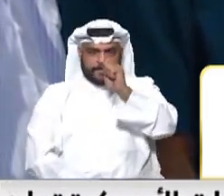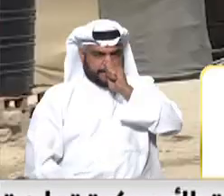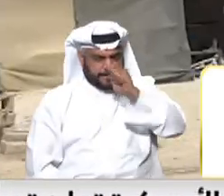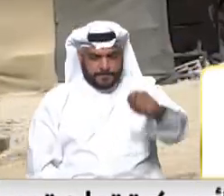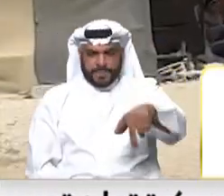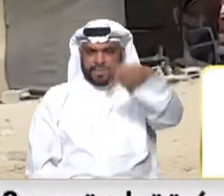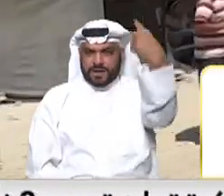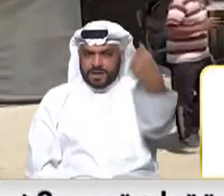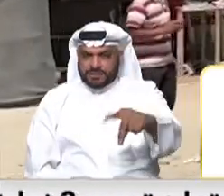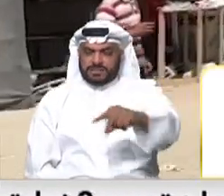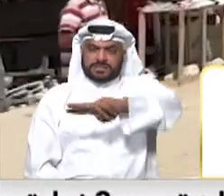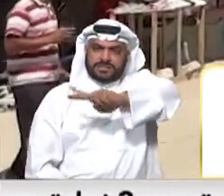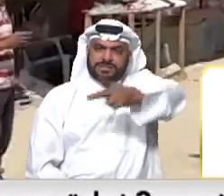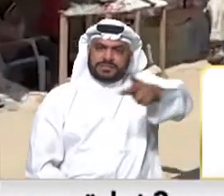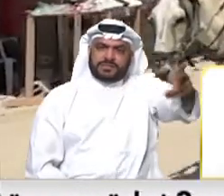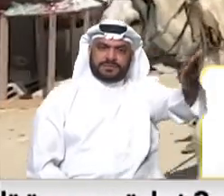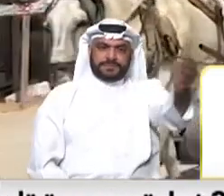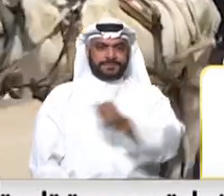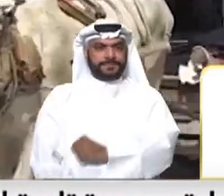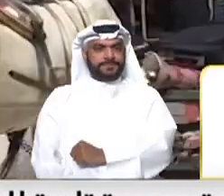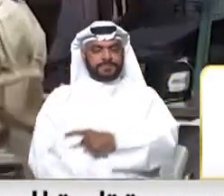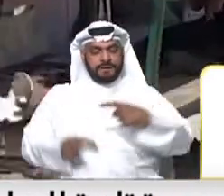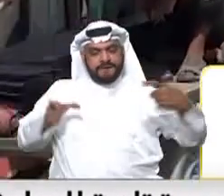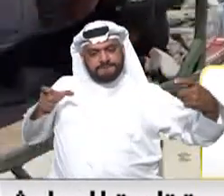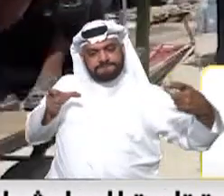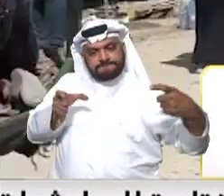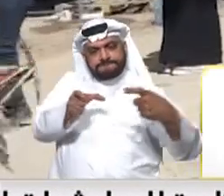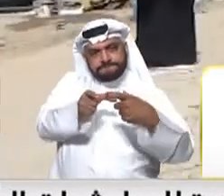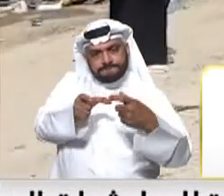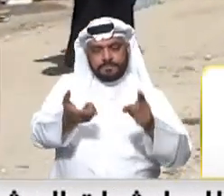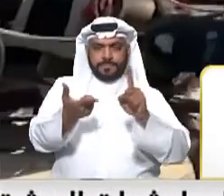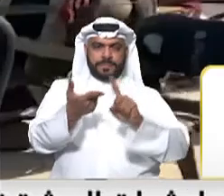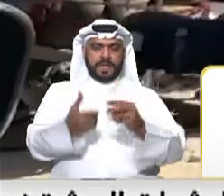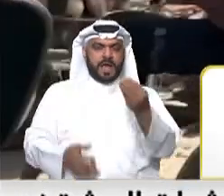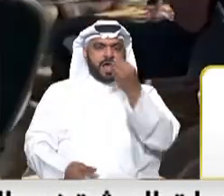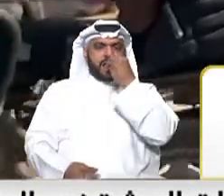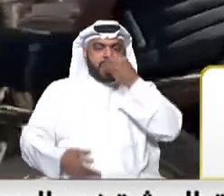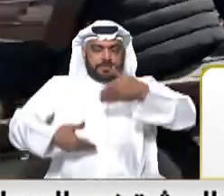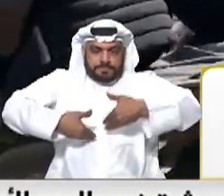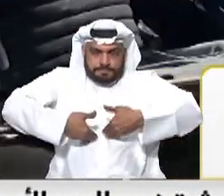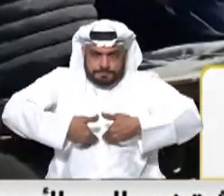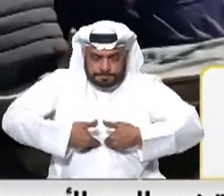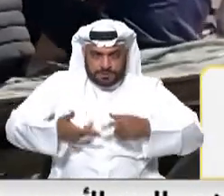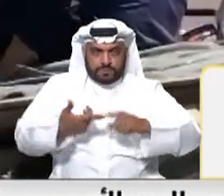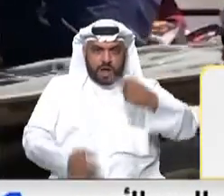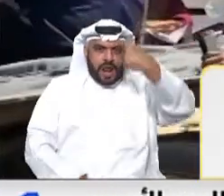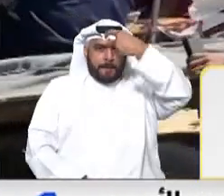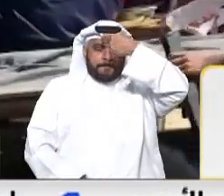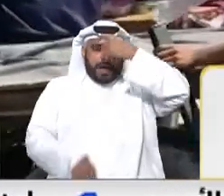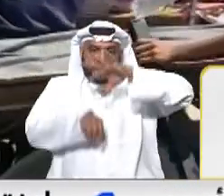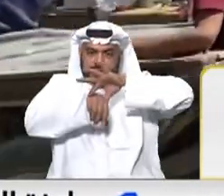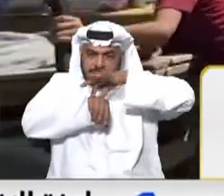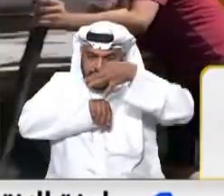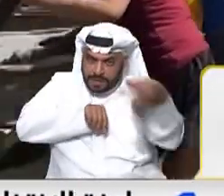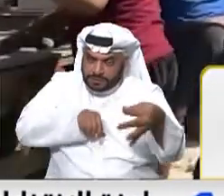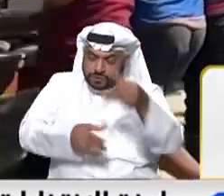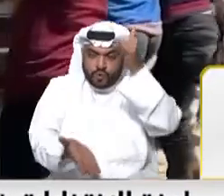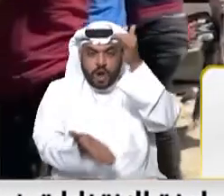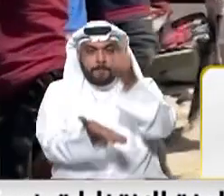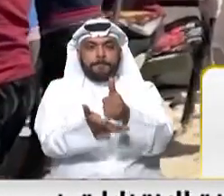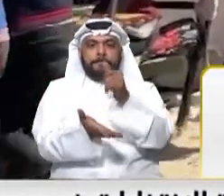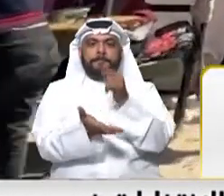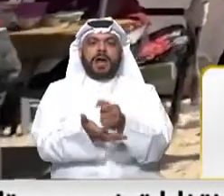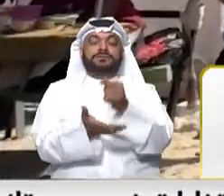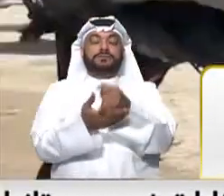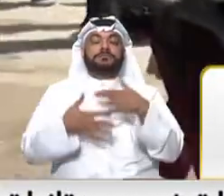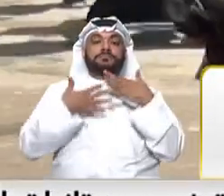القضبان. الحصار والجوع والأمراض ستصبح قريبا القاتل الرئيسي في غزة، هذا